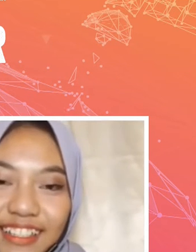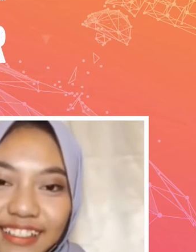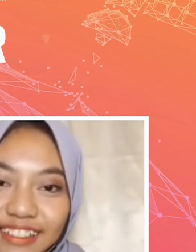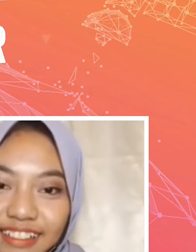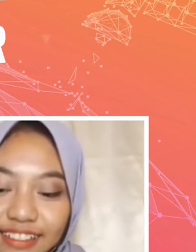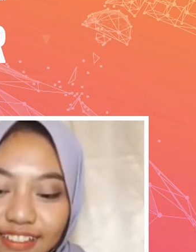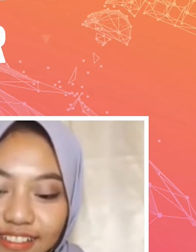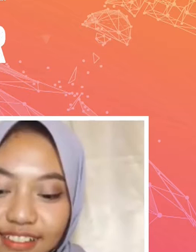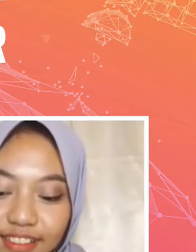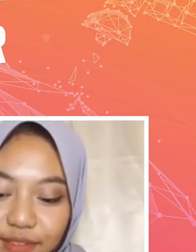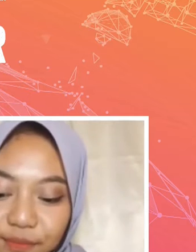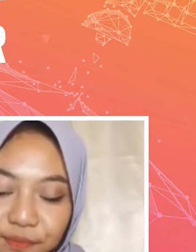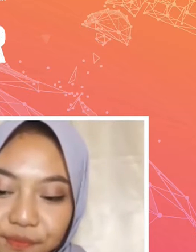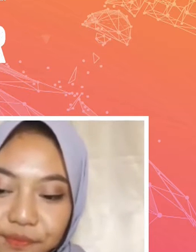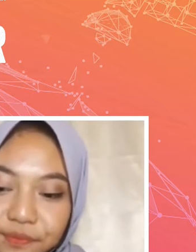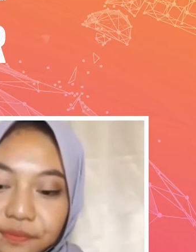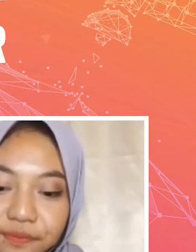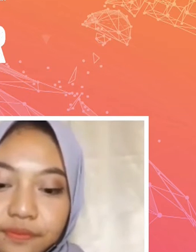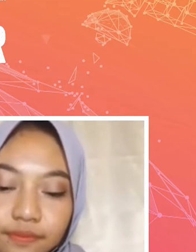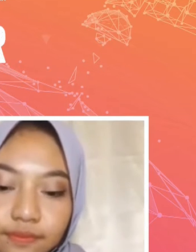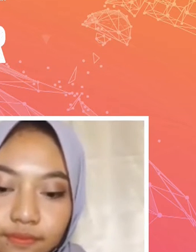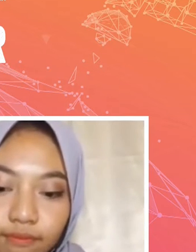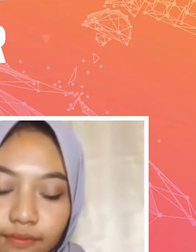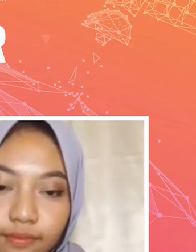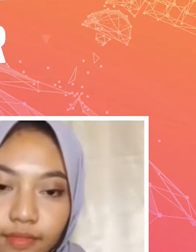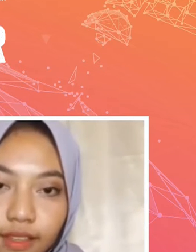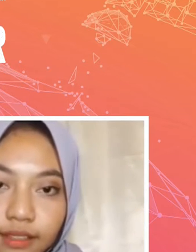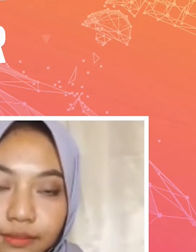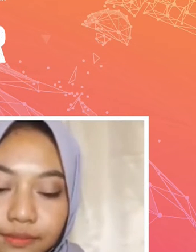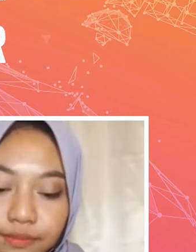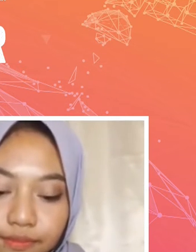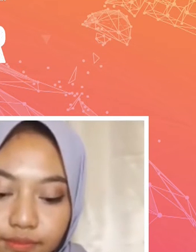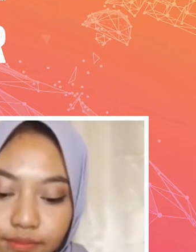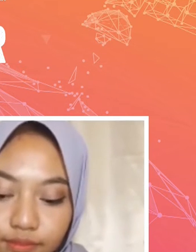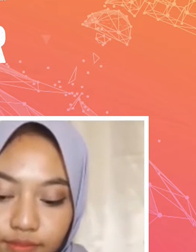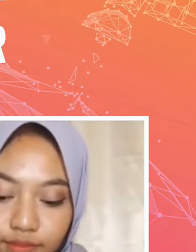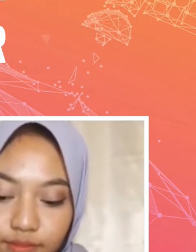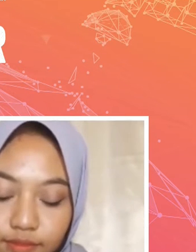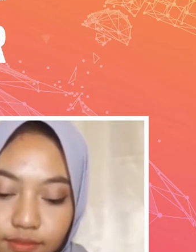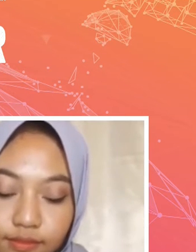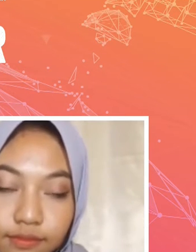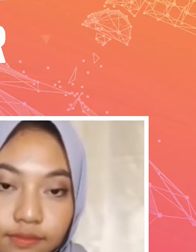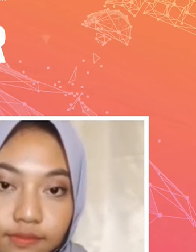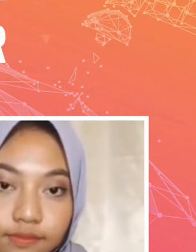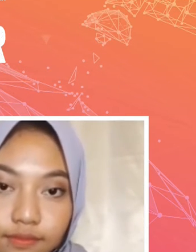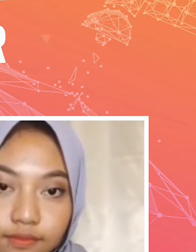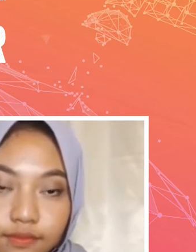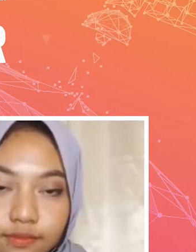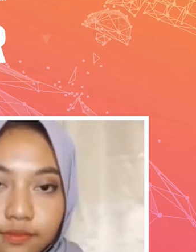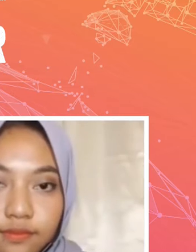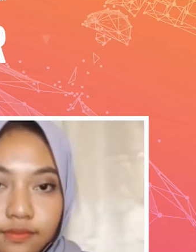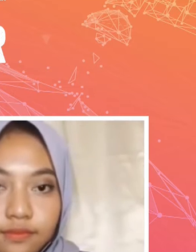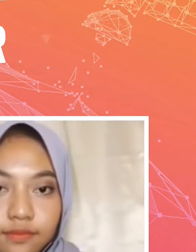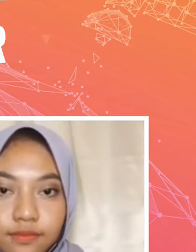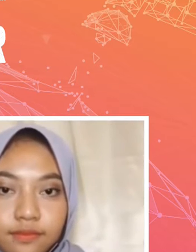Banget. Kita harus pikirkan dulu dampaknya, apakah dampak ini itu akan positif atau